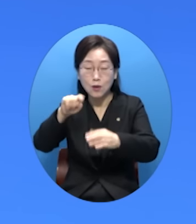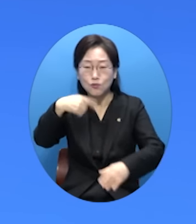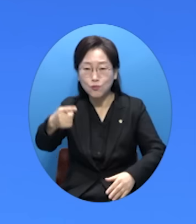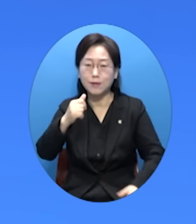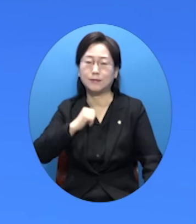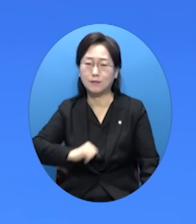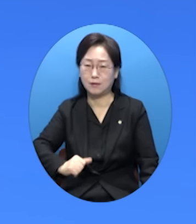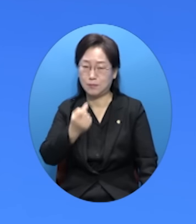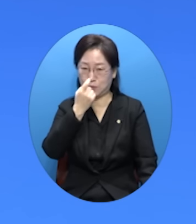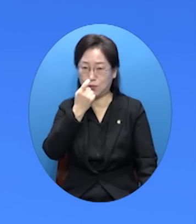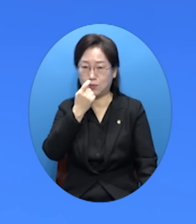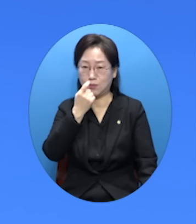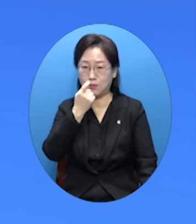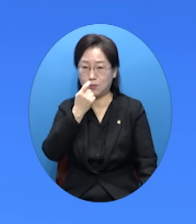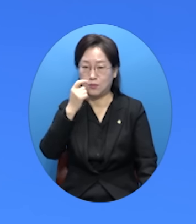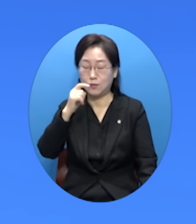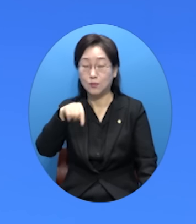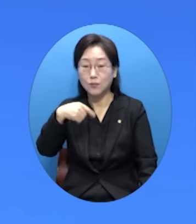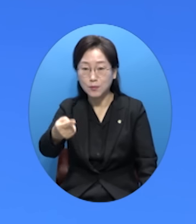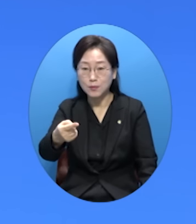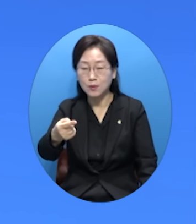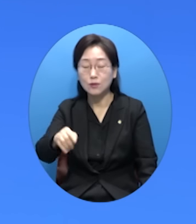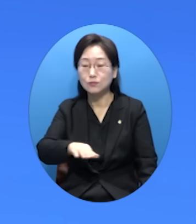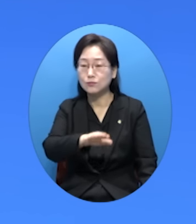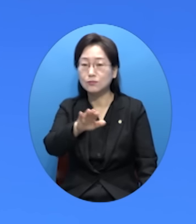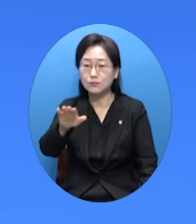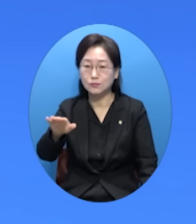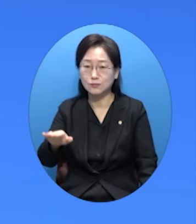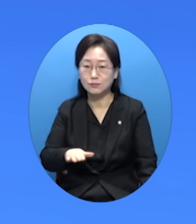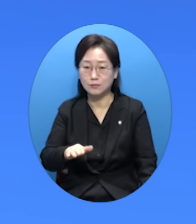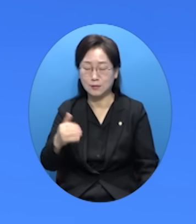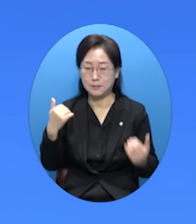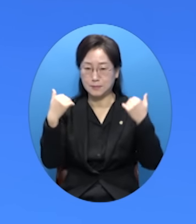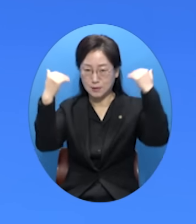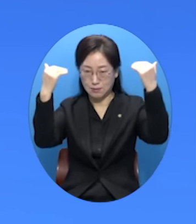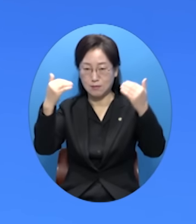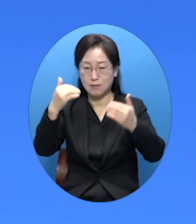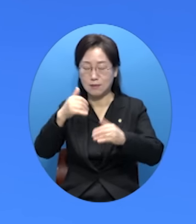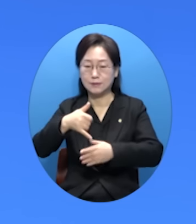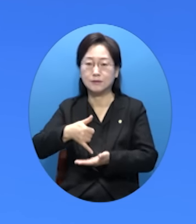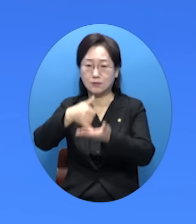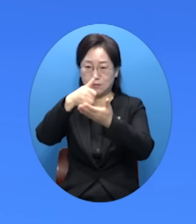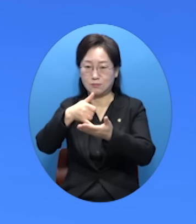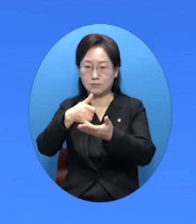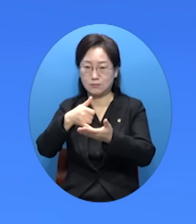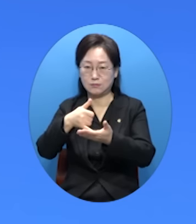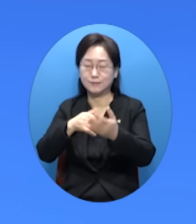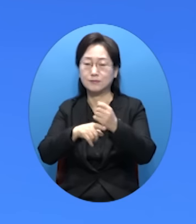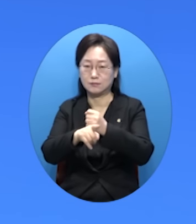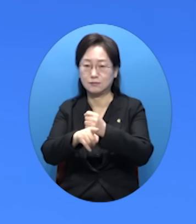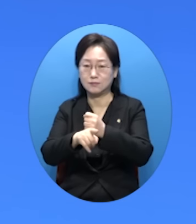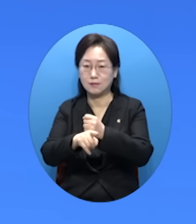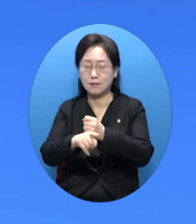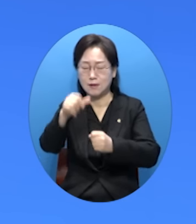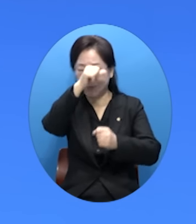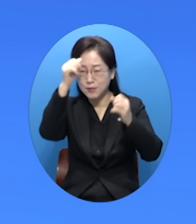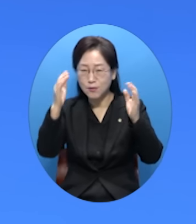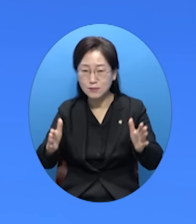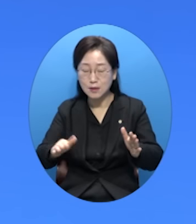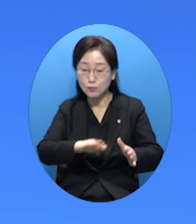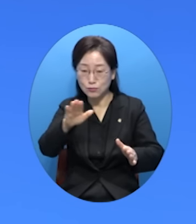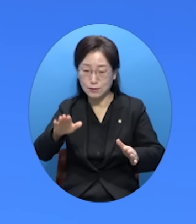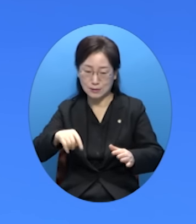되고 인내를 통하여 우리의 성숙한 인격이 성숙되는 것입니다. 평생 우리의